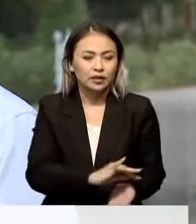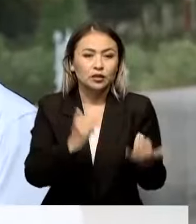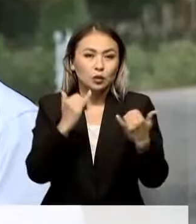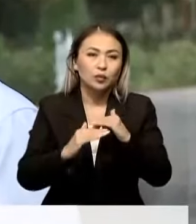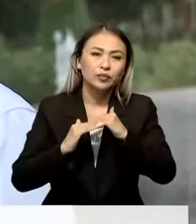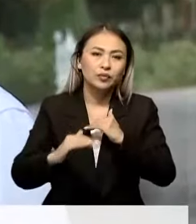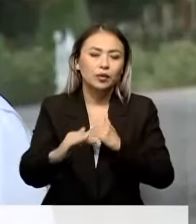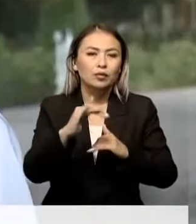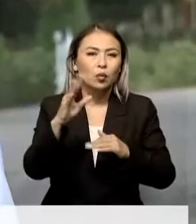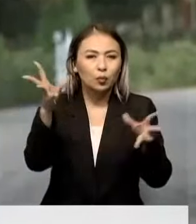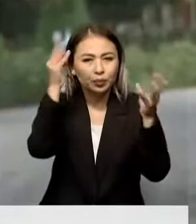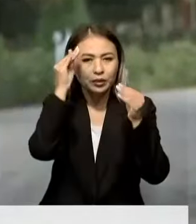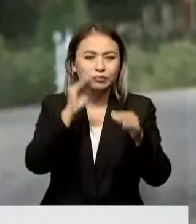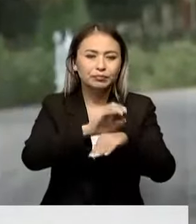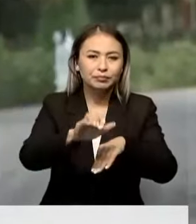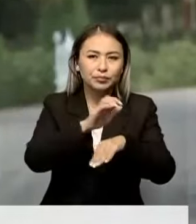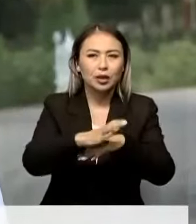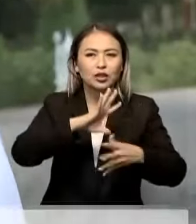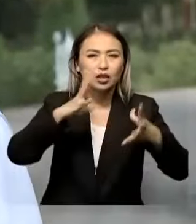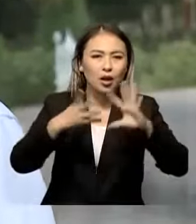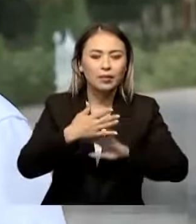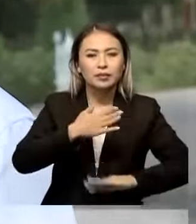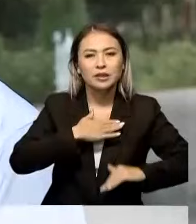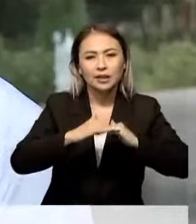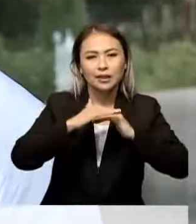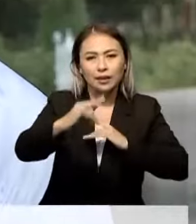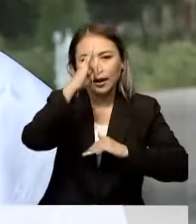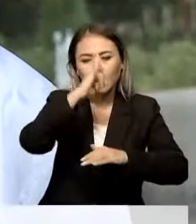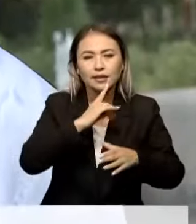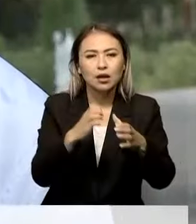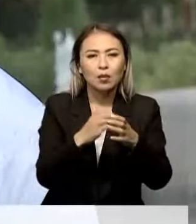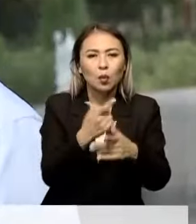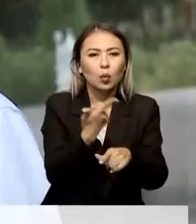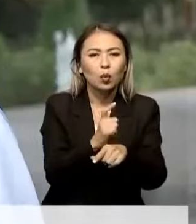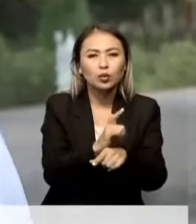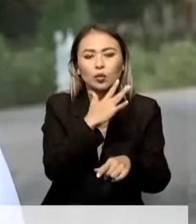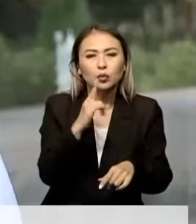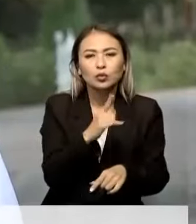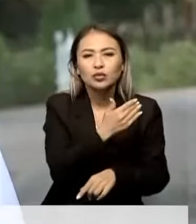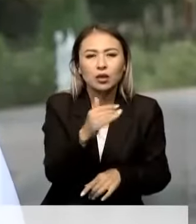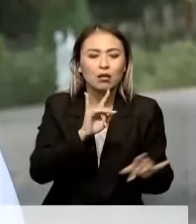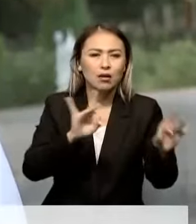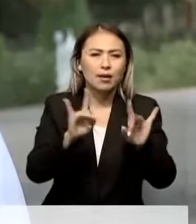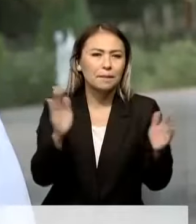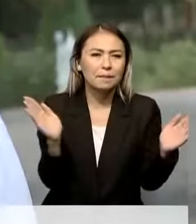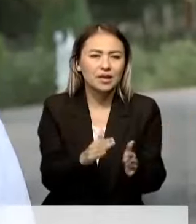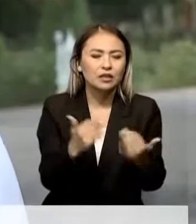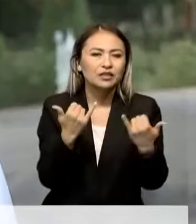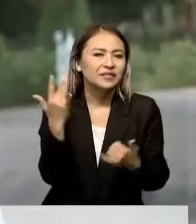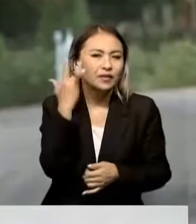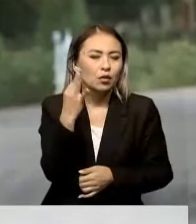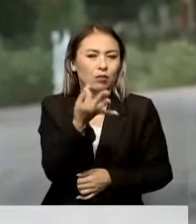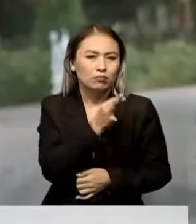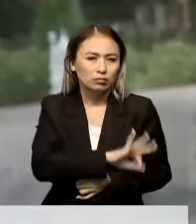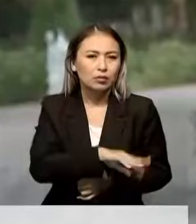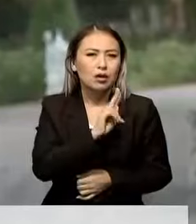жақта оны игеріп, өндіріп жатыр. Жалпы біздің елде қазақ компаниялары өте көп. Бір қызығы, олар өздерін көп жарнамаламайды. Бірақ өте жемісті жұмыс